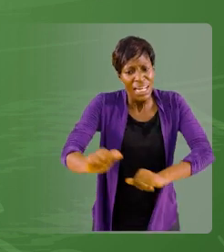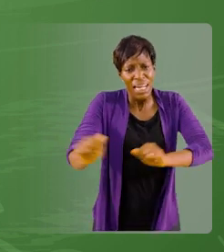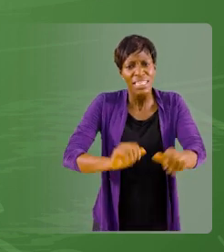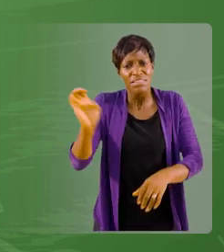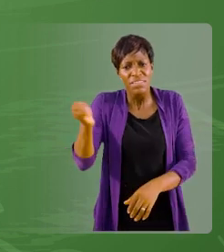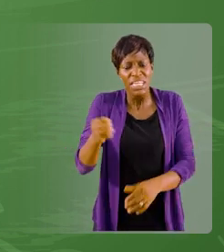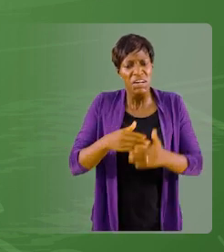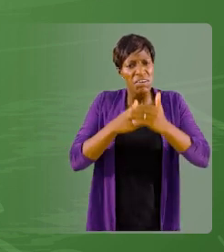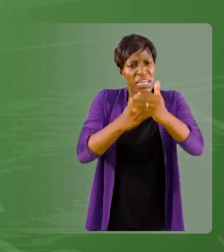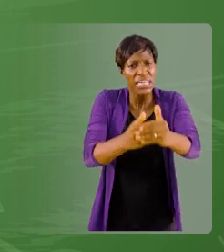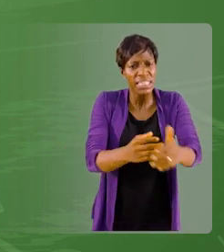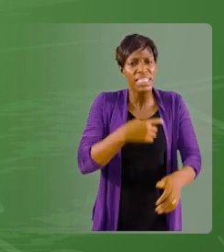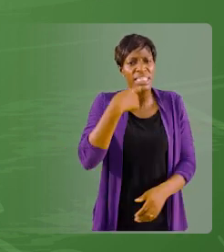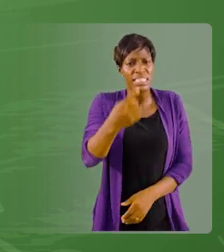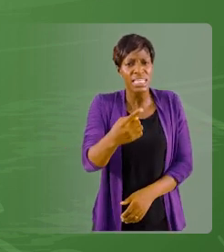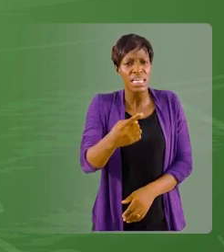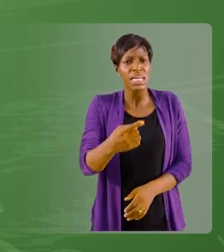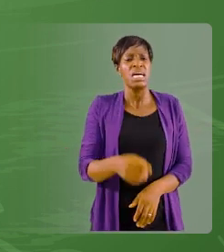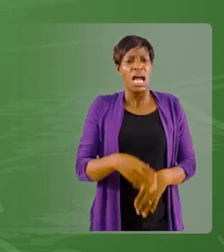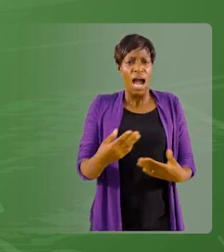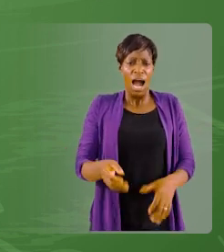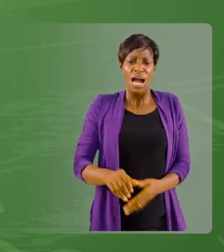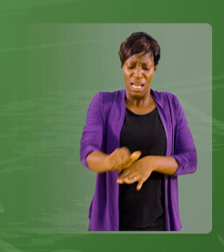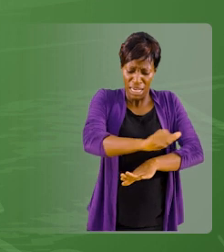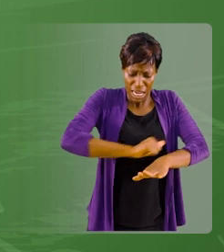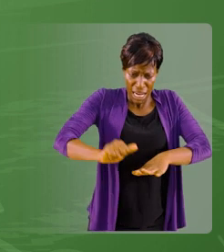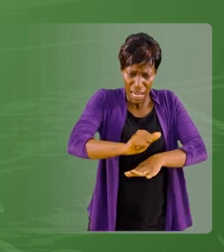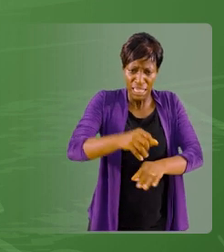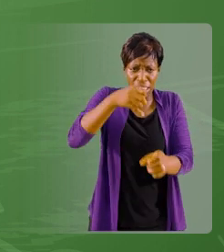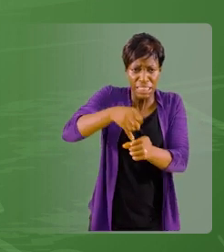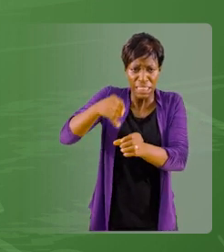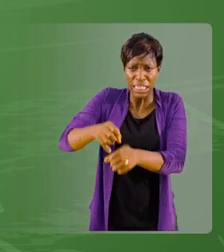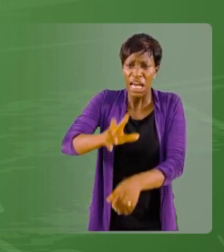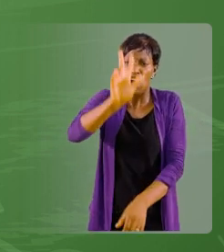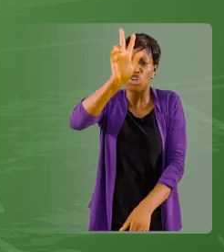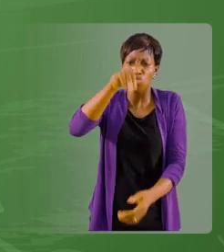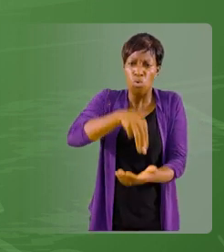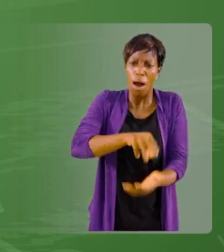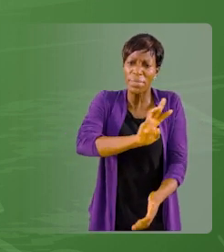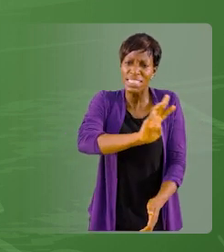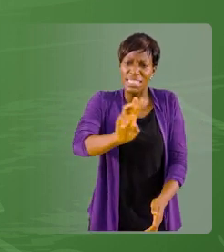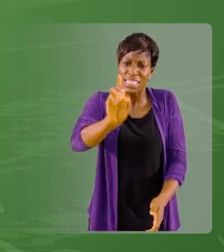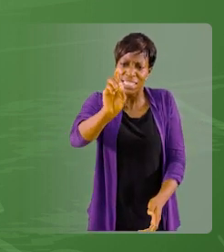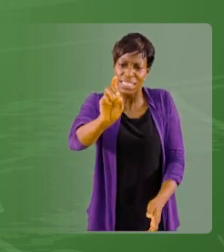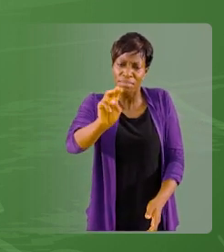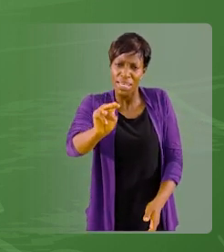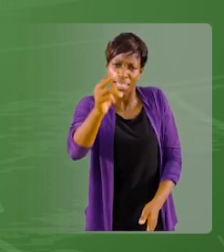le guide affirme que l'air du jardin est de 3600 décimètres